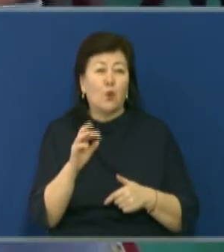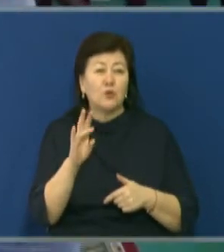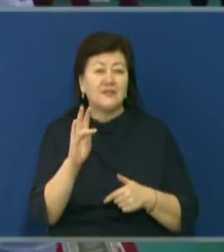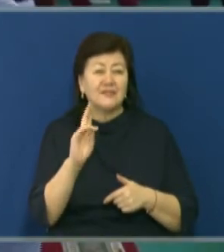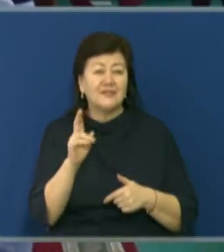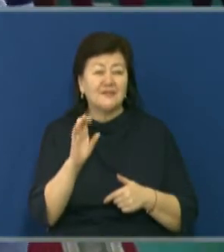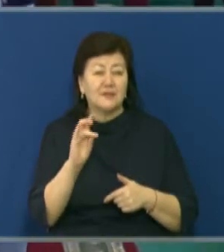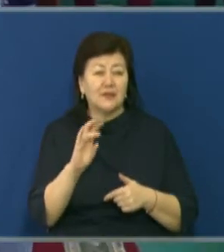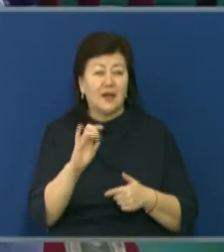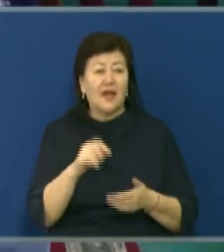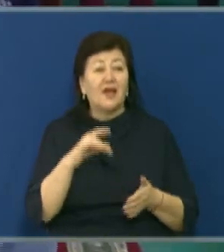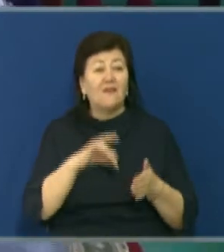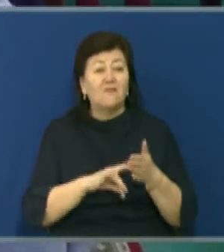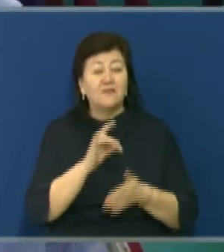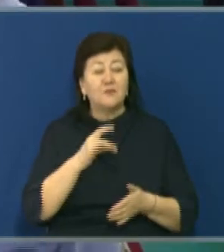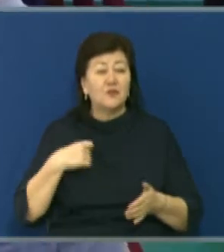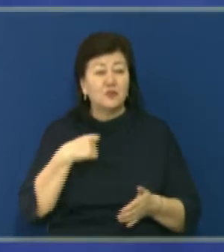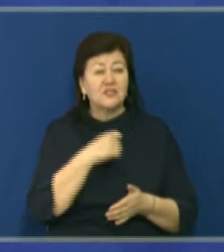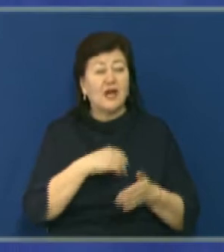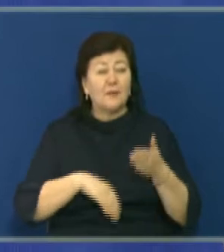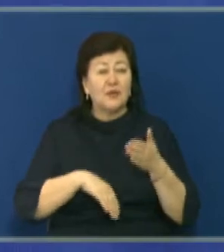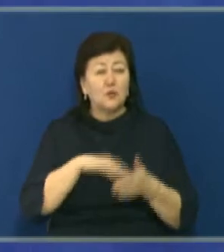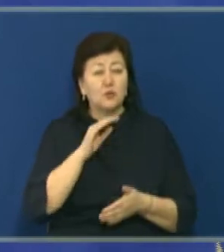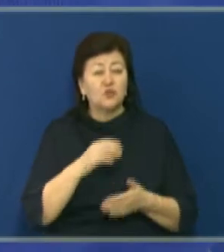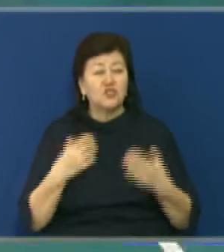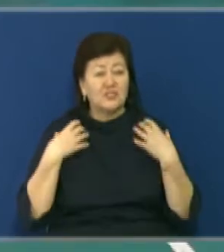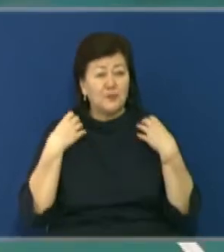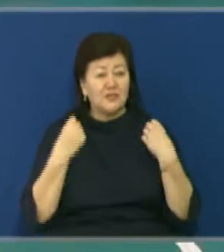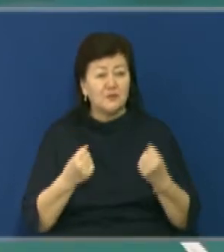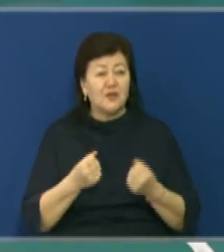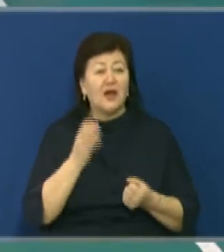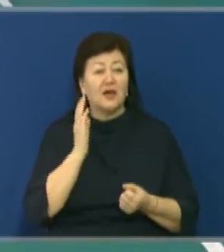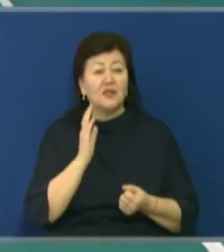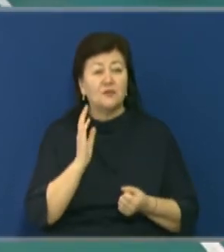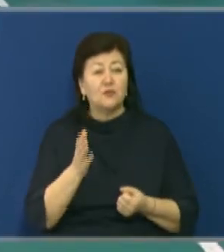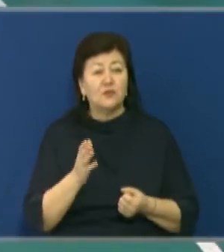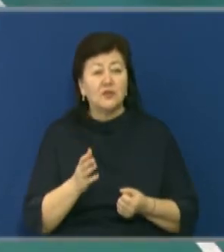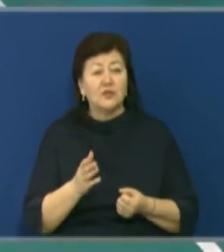которые войдут в сборную Казахстана. Они и будут представлять нашу страну на предстоящем чемпионате мира,